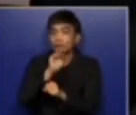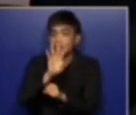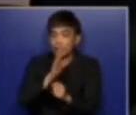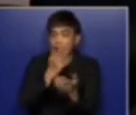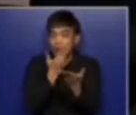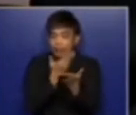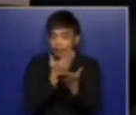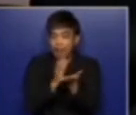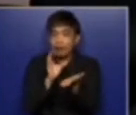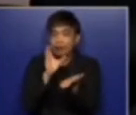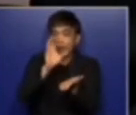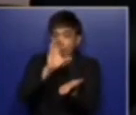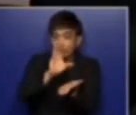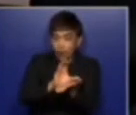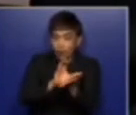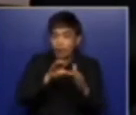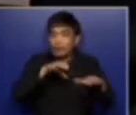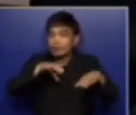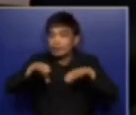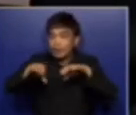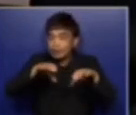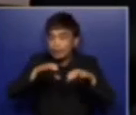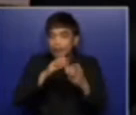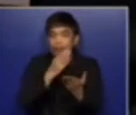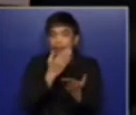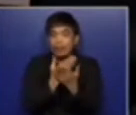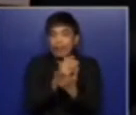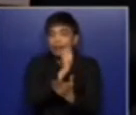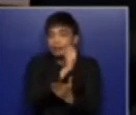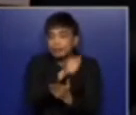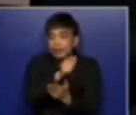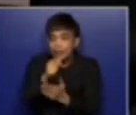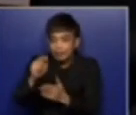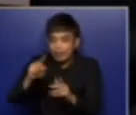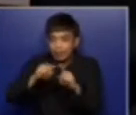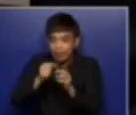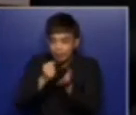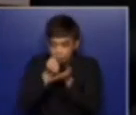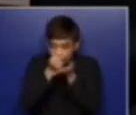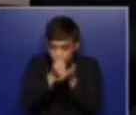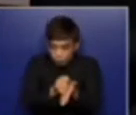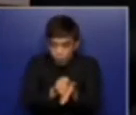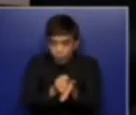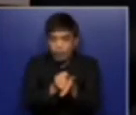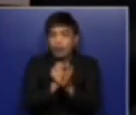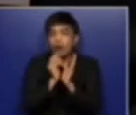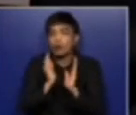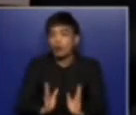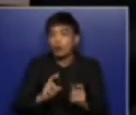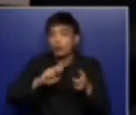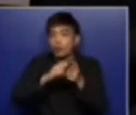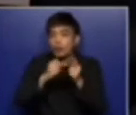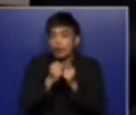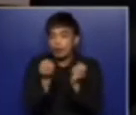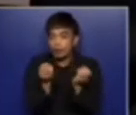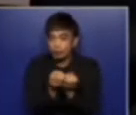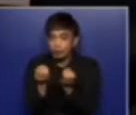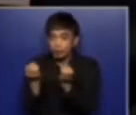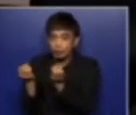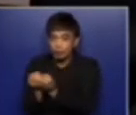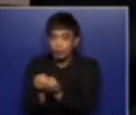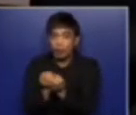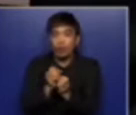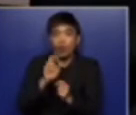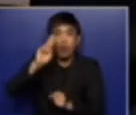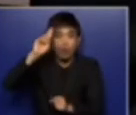2564ได้รับจัดสรรเป็นค่าใช้จ่ายในการบรรเทาแก้ปัญหาและเยียวยาผู้ได้รับผลกระทบจากการระบาด